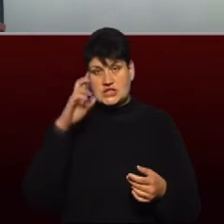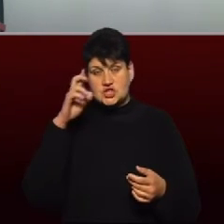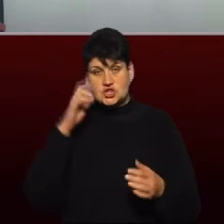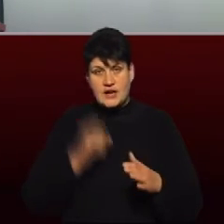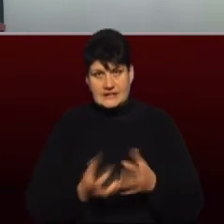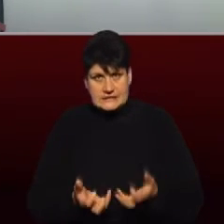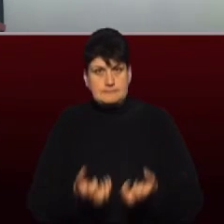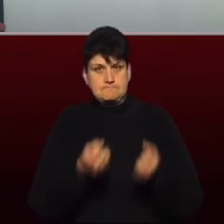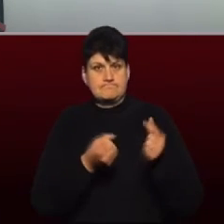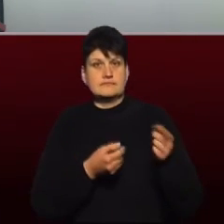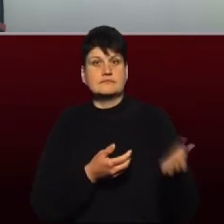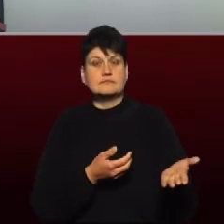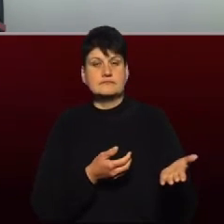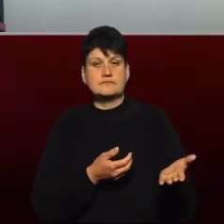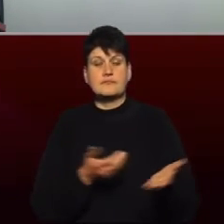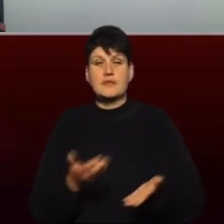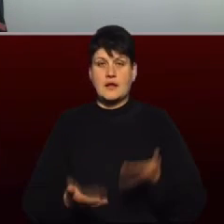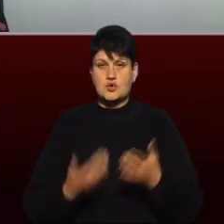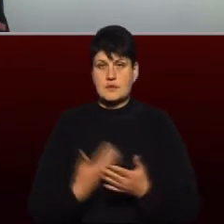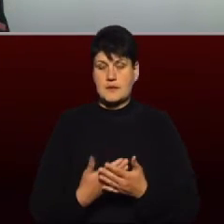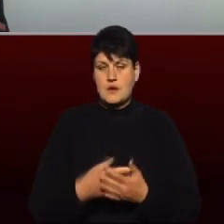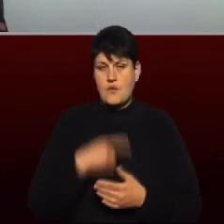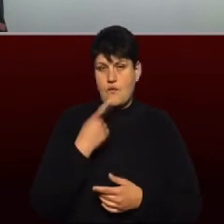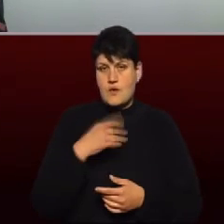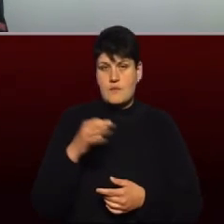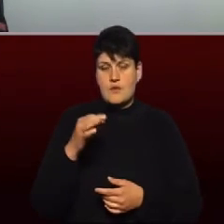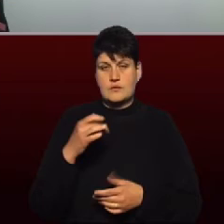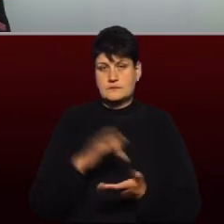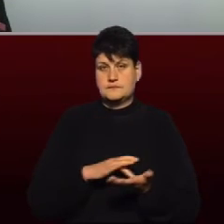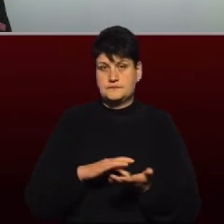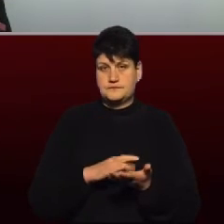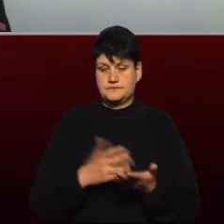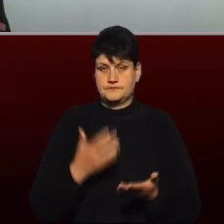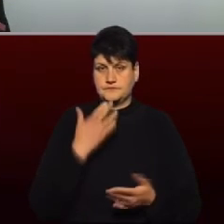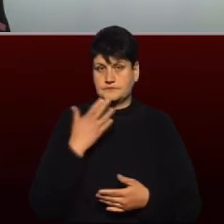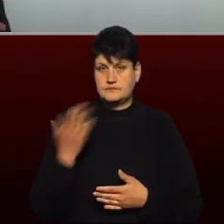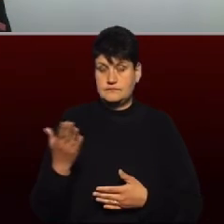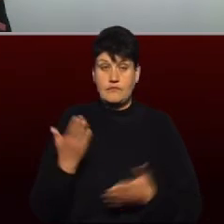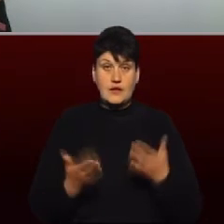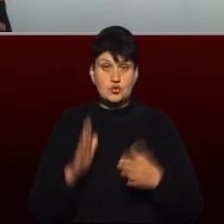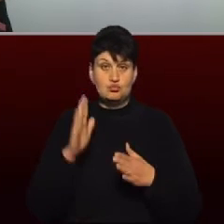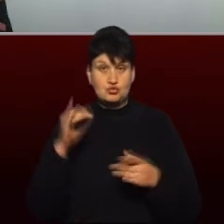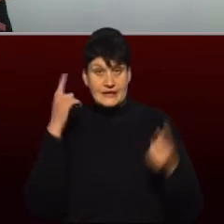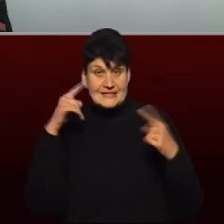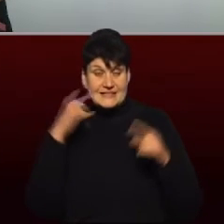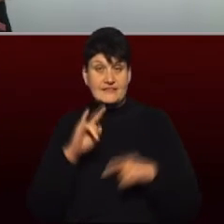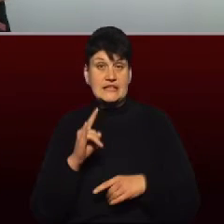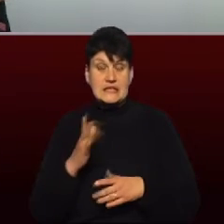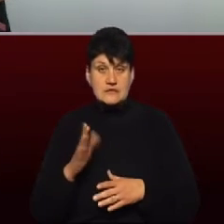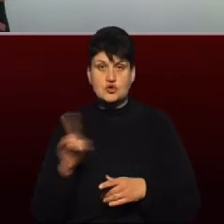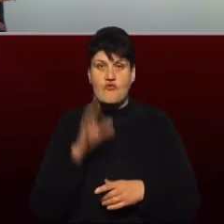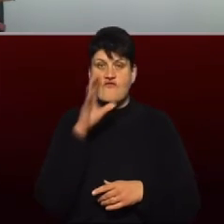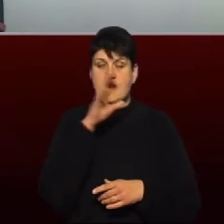якщо говоримо про ромську національність, якщо будуть казки в дитинстві, що вкрала